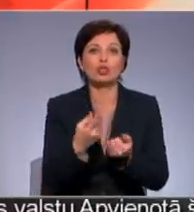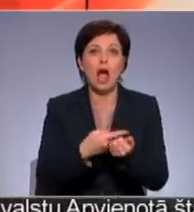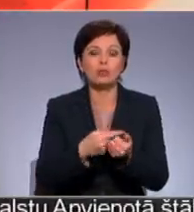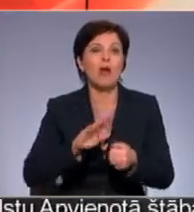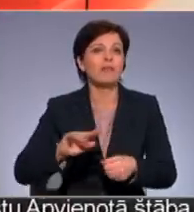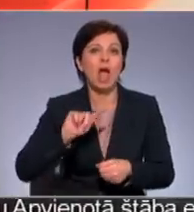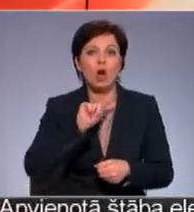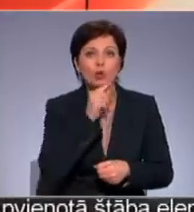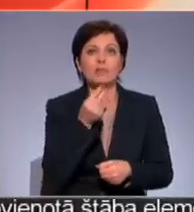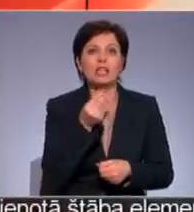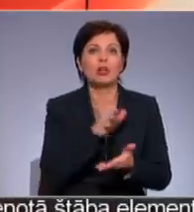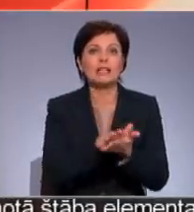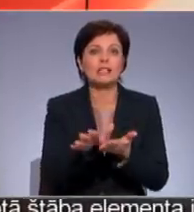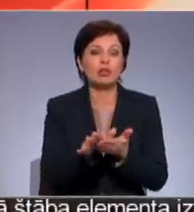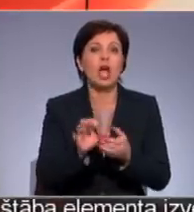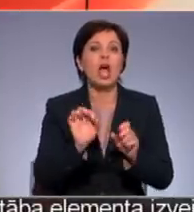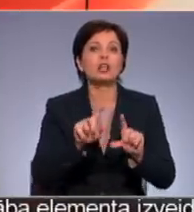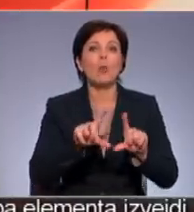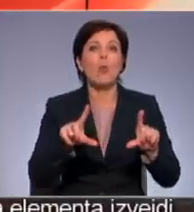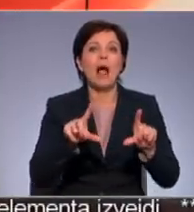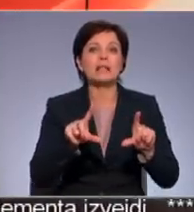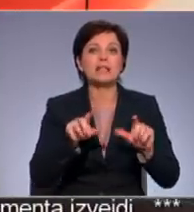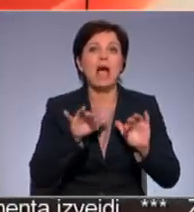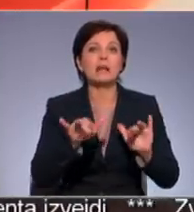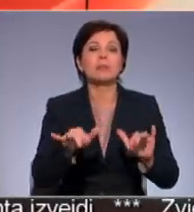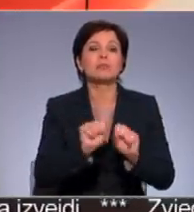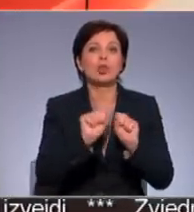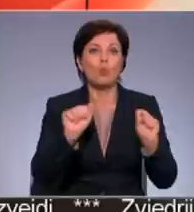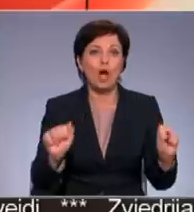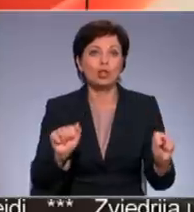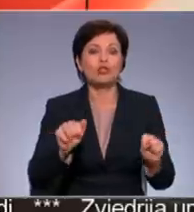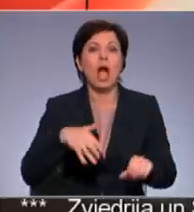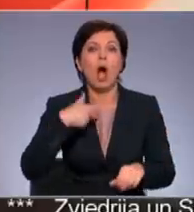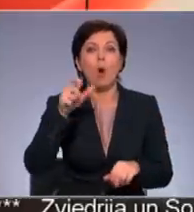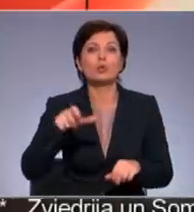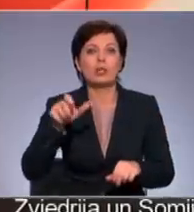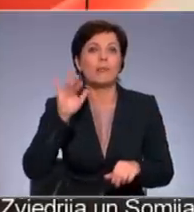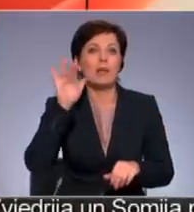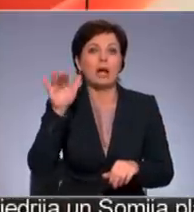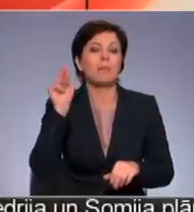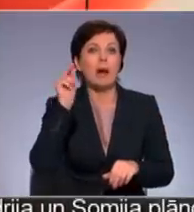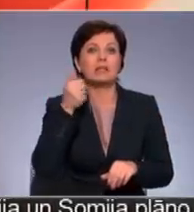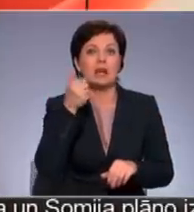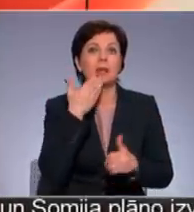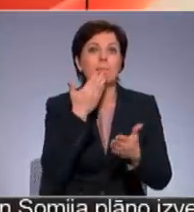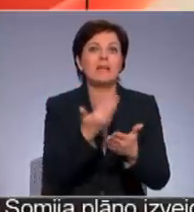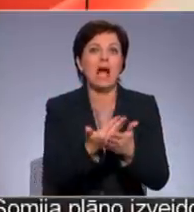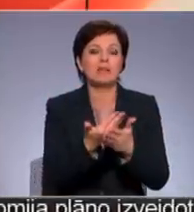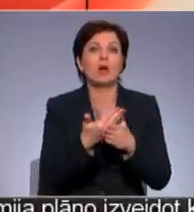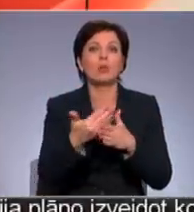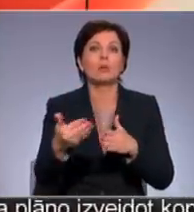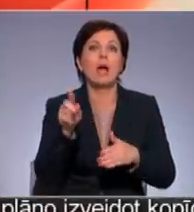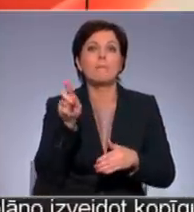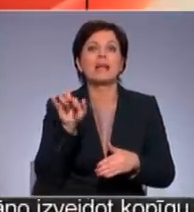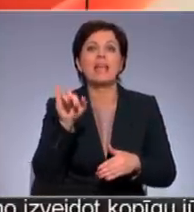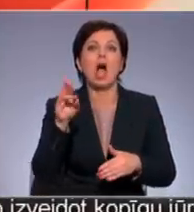darbības nodrošināšanai. Audzēkņiem nākamajā mācību gadā tiek piedāvāts mācības turpināt Priekuļu tehnikumā, kas atrodas vairāk nekā 200